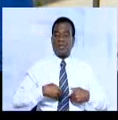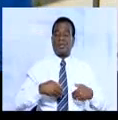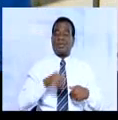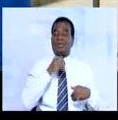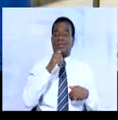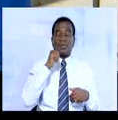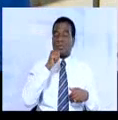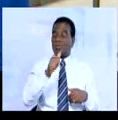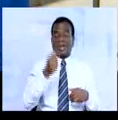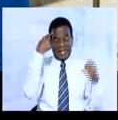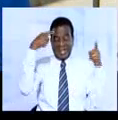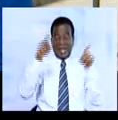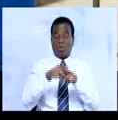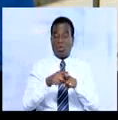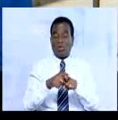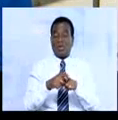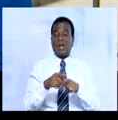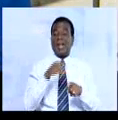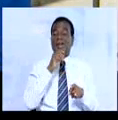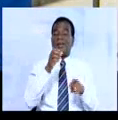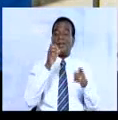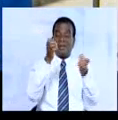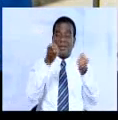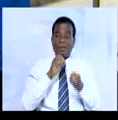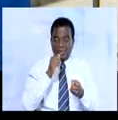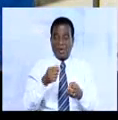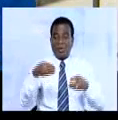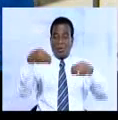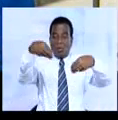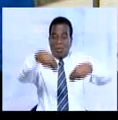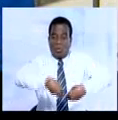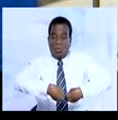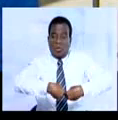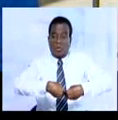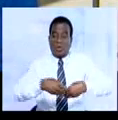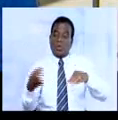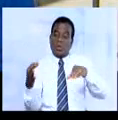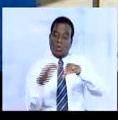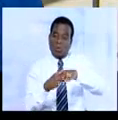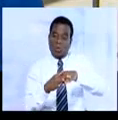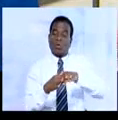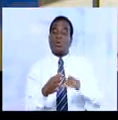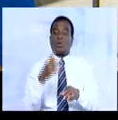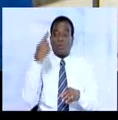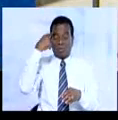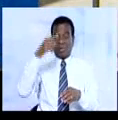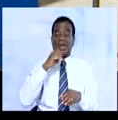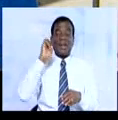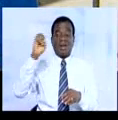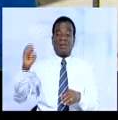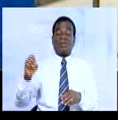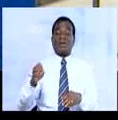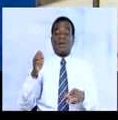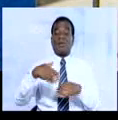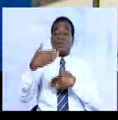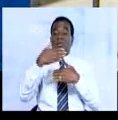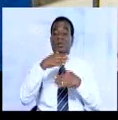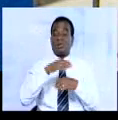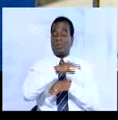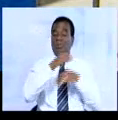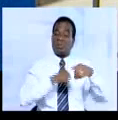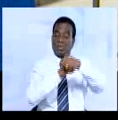est important pour elles de participer au port correct du préservatif pendant les rapports sexuels afin d'être elles-mêmes à l'abri de toutes